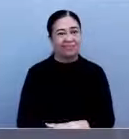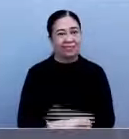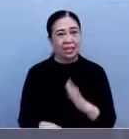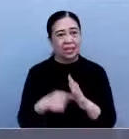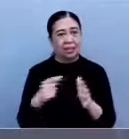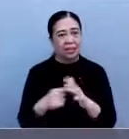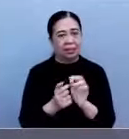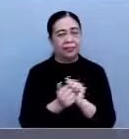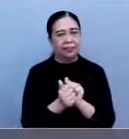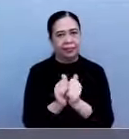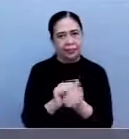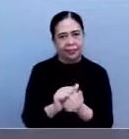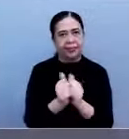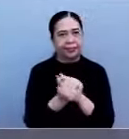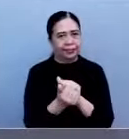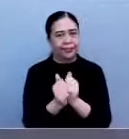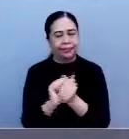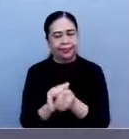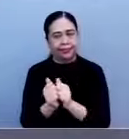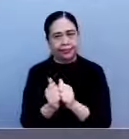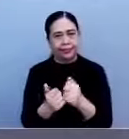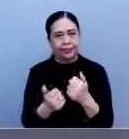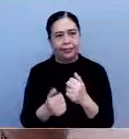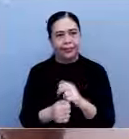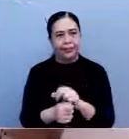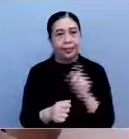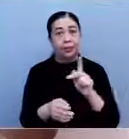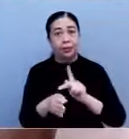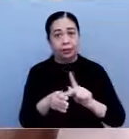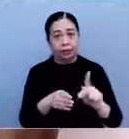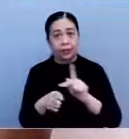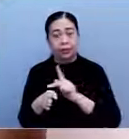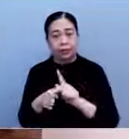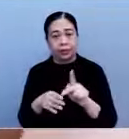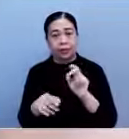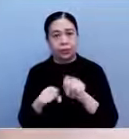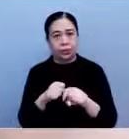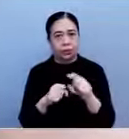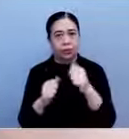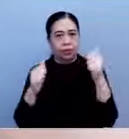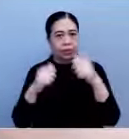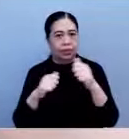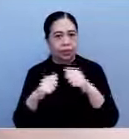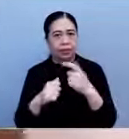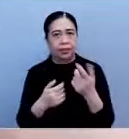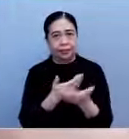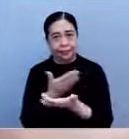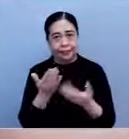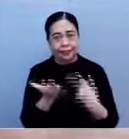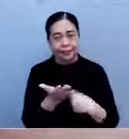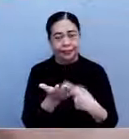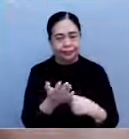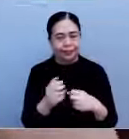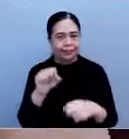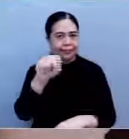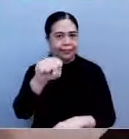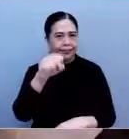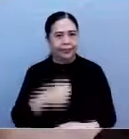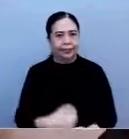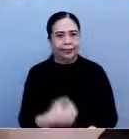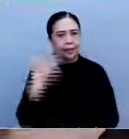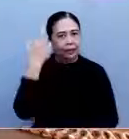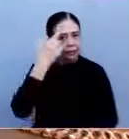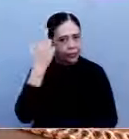mag-adjust talaga yung isa't isa din. So, sa katapusan, kasi professional din kayo, at kaya kayo nagkakasundo kasi pinapag-uusapan nyo rin. Yes. Meron namang dahilan kung